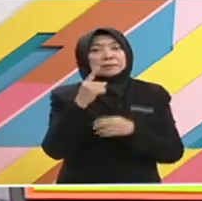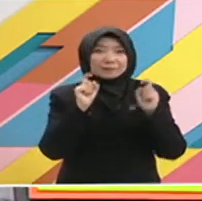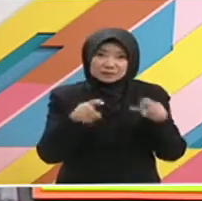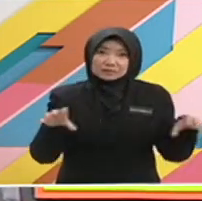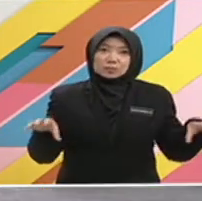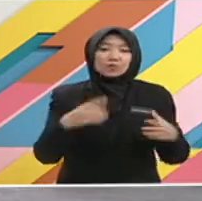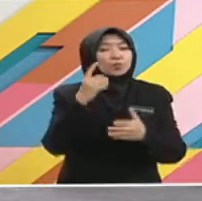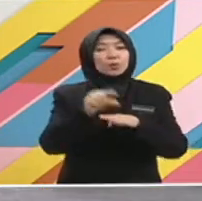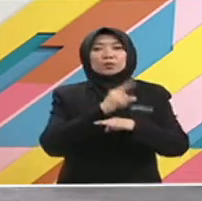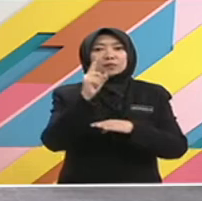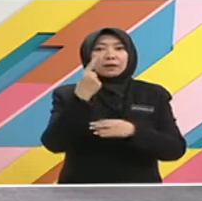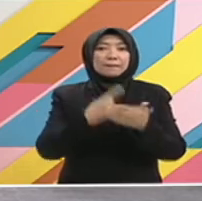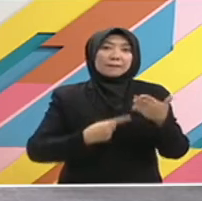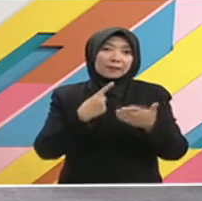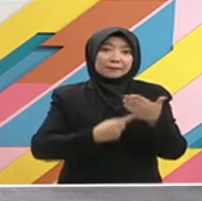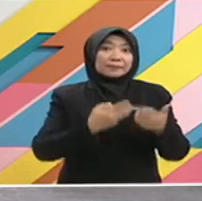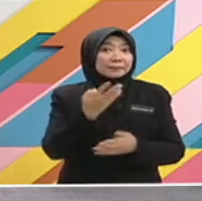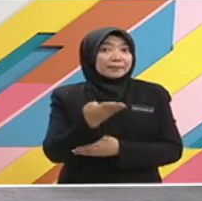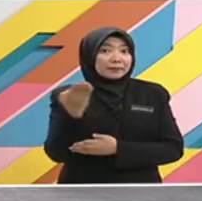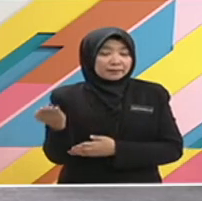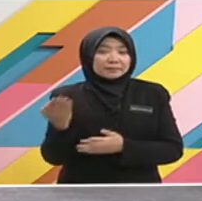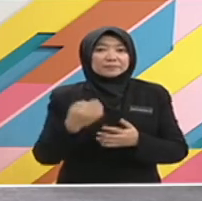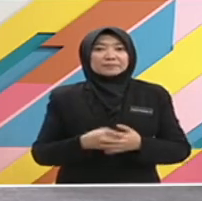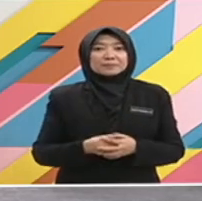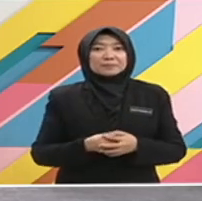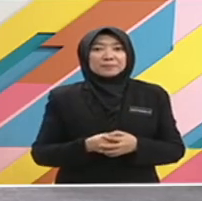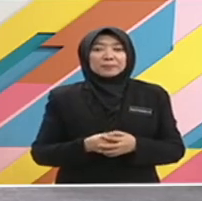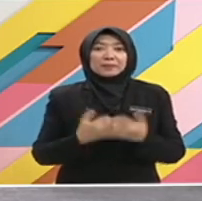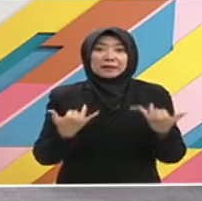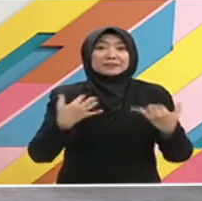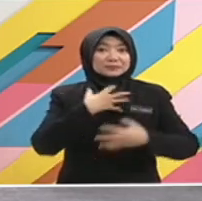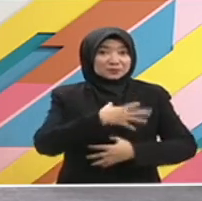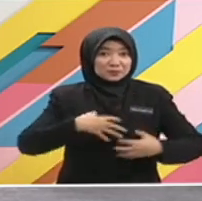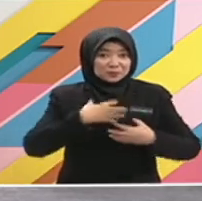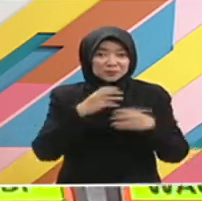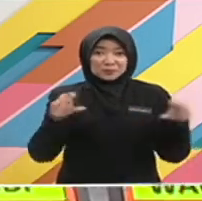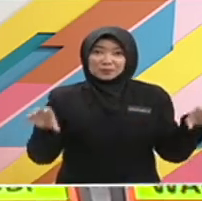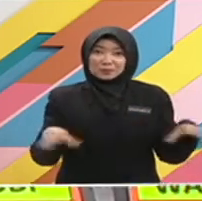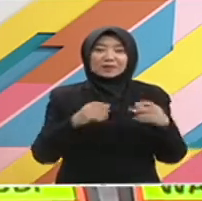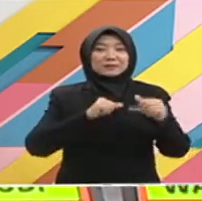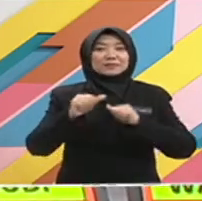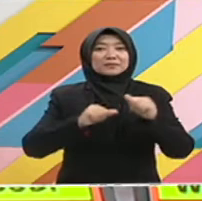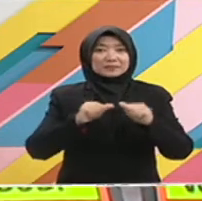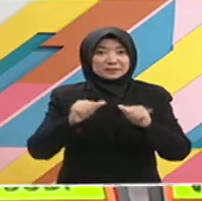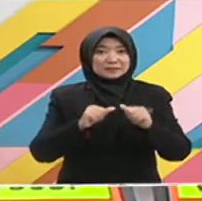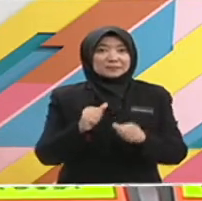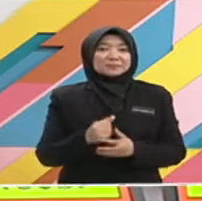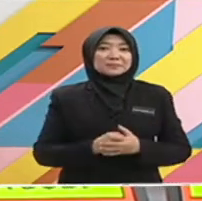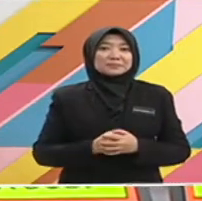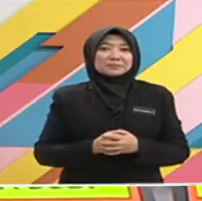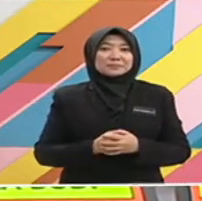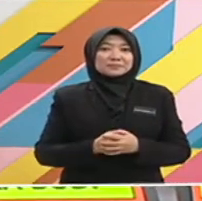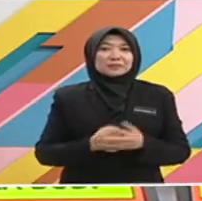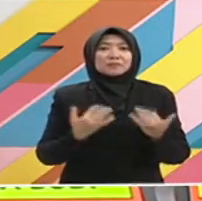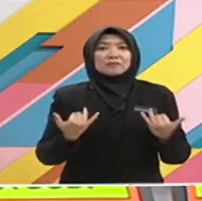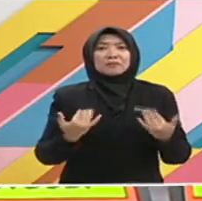yang ada di rumah kita. Baiklah. Sekarang ni kan cikgu kan dalam pada kita seronok melakukan aktiviti dan sebagainya. Saya rasa kita nanya dah